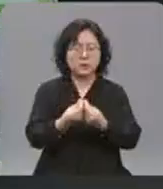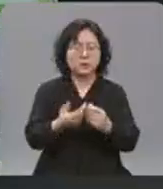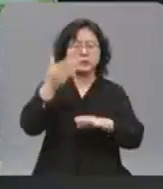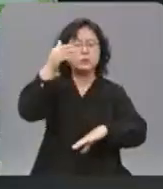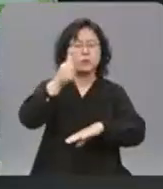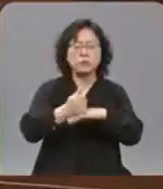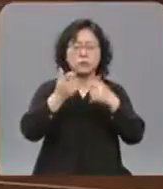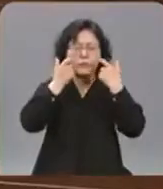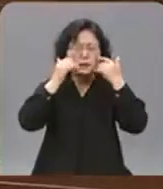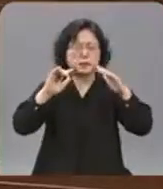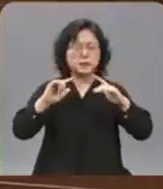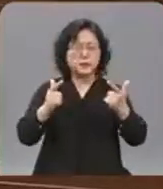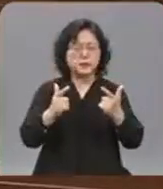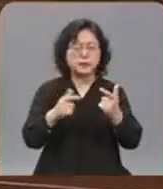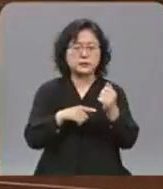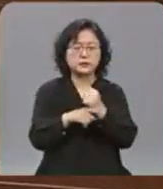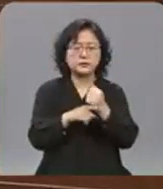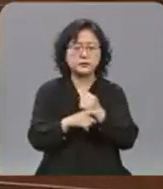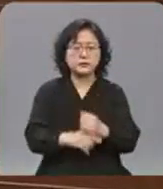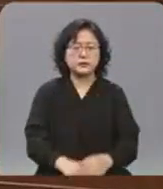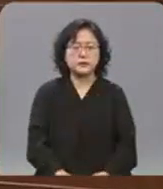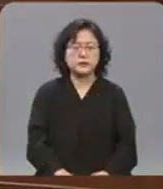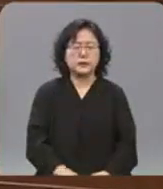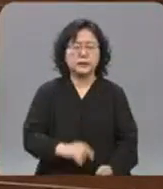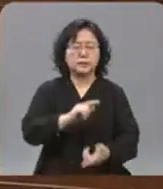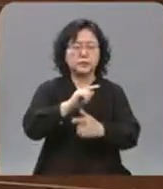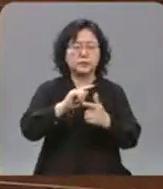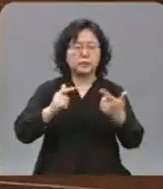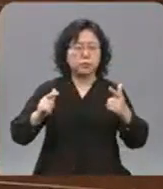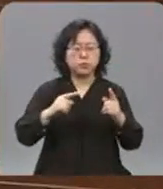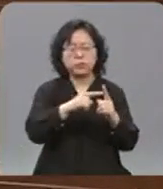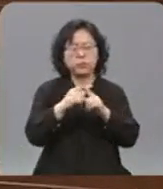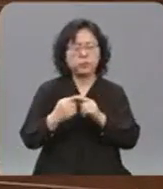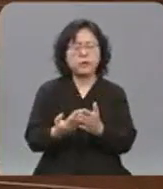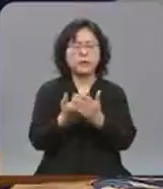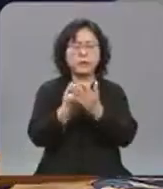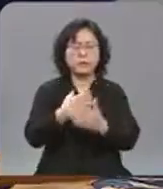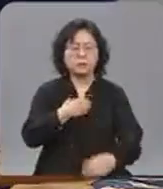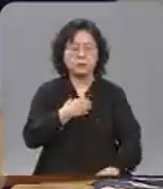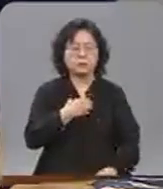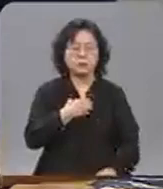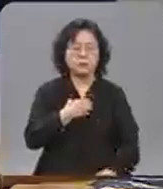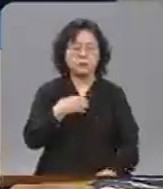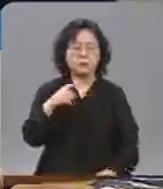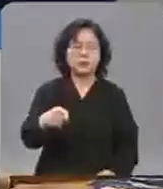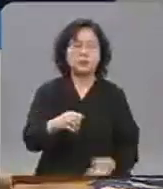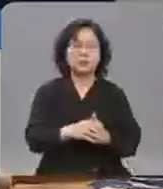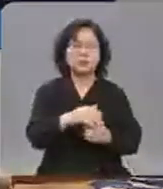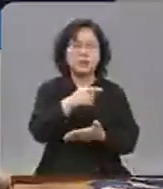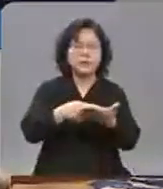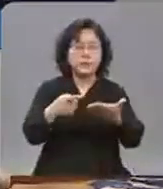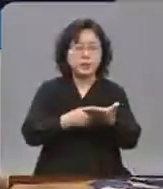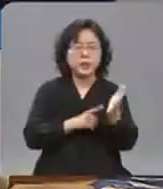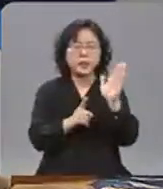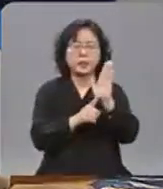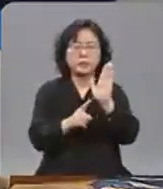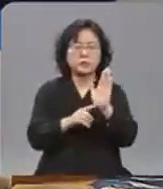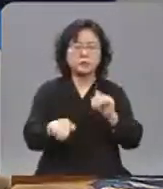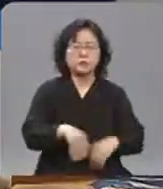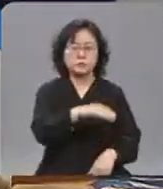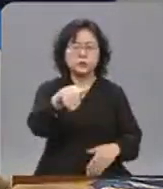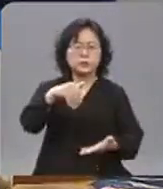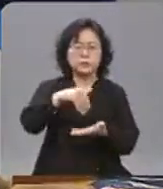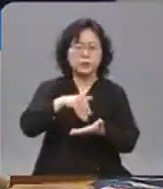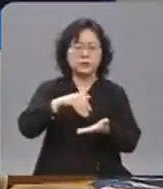성공을 장담할 수 없다는 겁니다. 난개발 우려도 여전합니다. 그리고 그 폐해들이 알려지면서 우리는